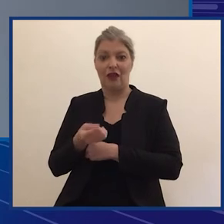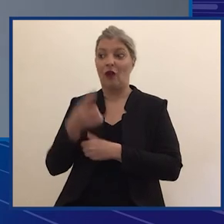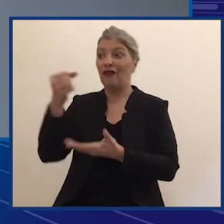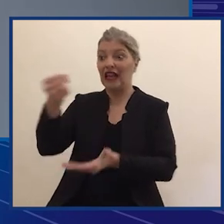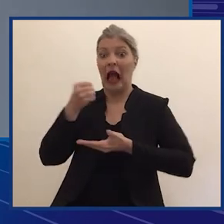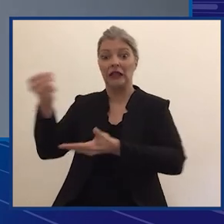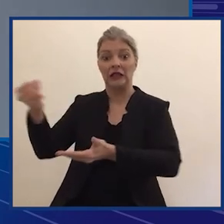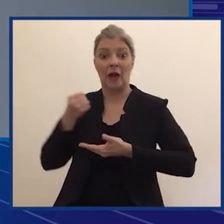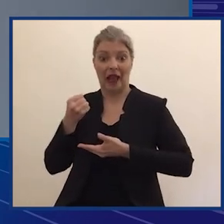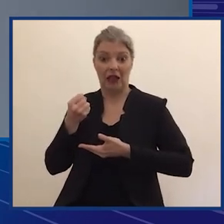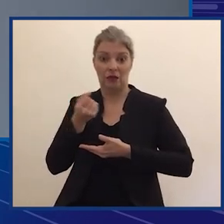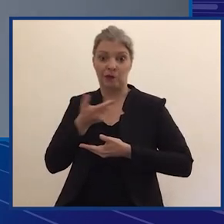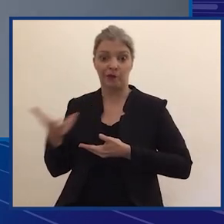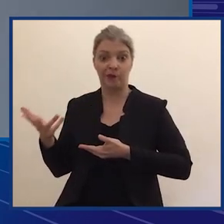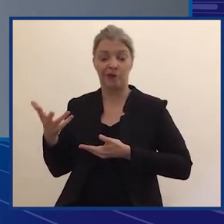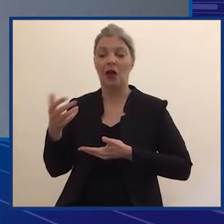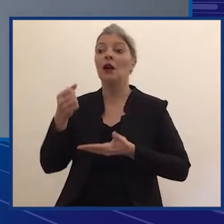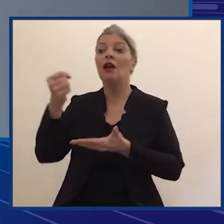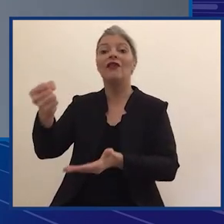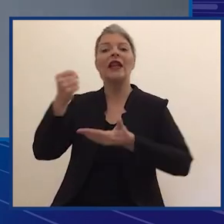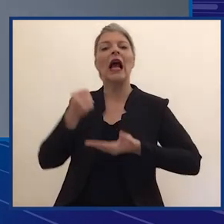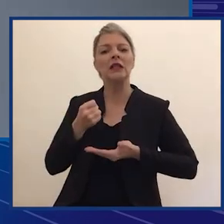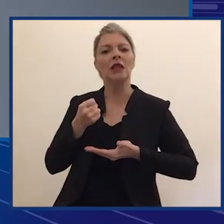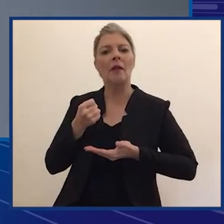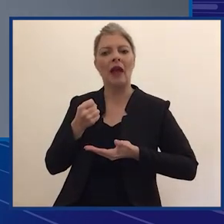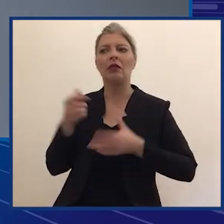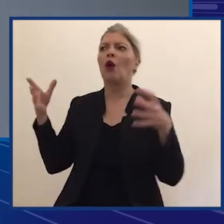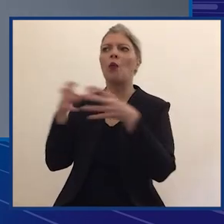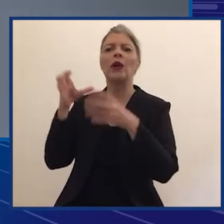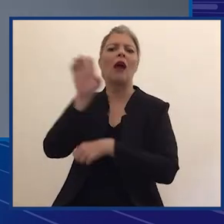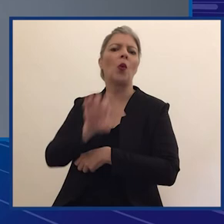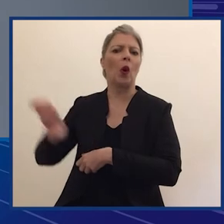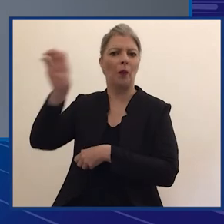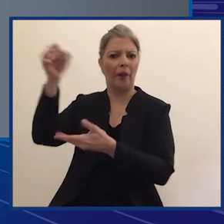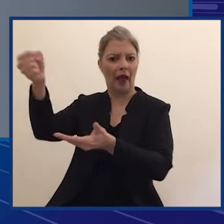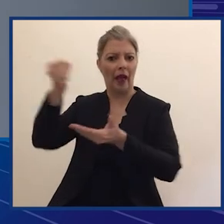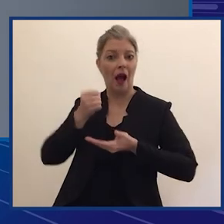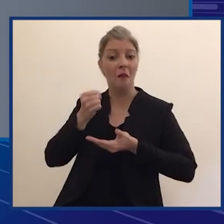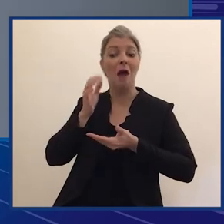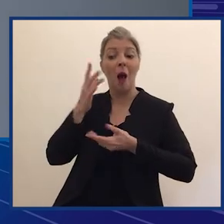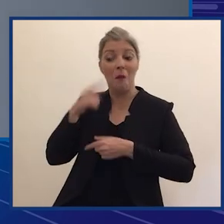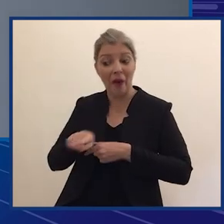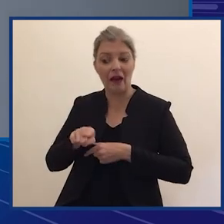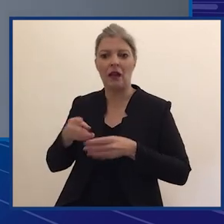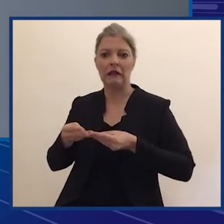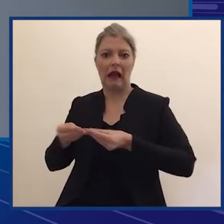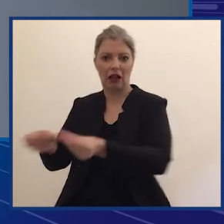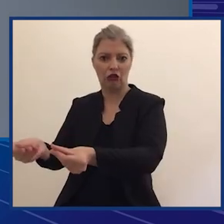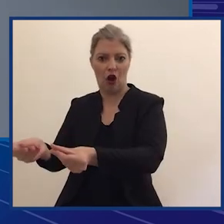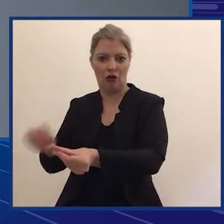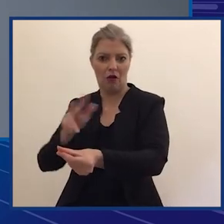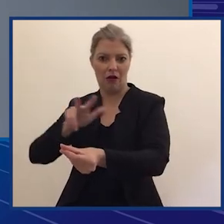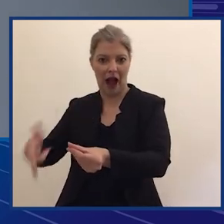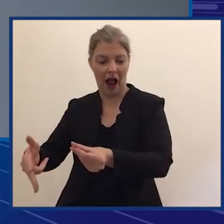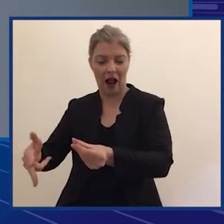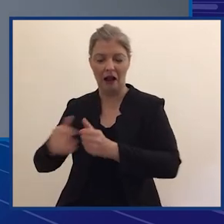diversi finanziamenti. I finanziamenti normalmente sono finanziamenti pagati dalla Comunità Europea, ma incentrati sul territorio. Sono aziende del territorio che